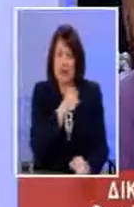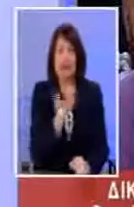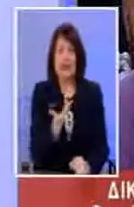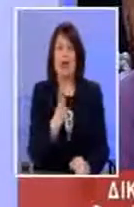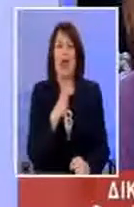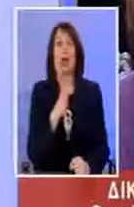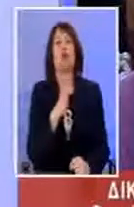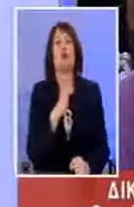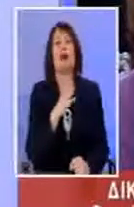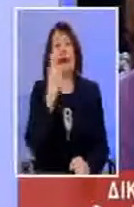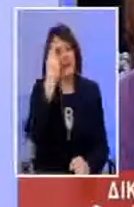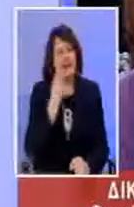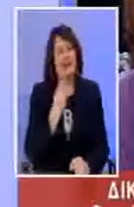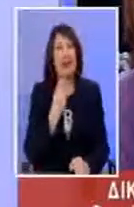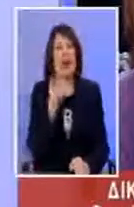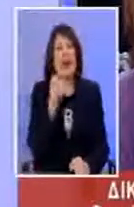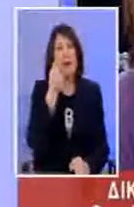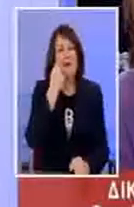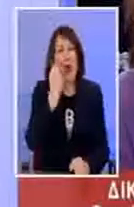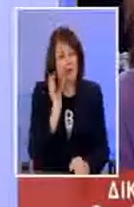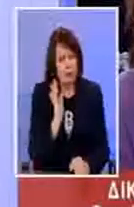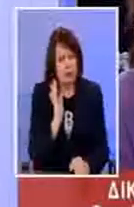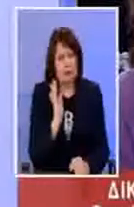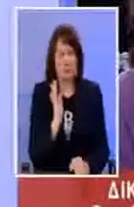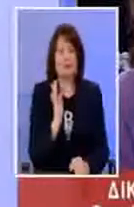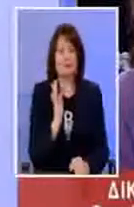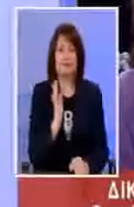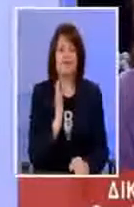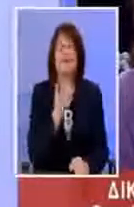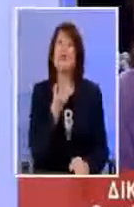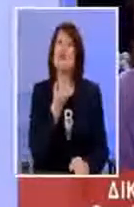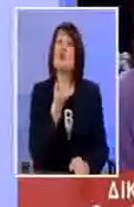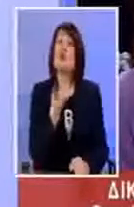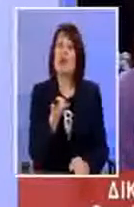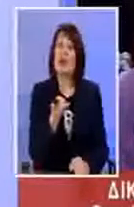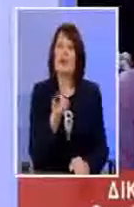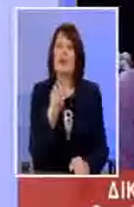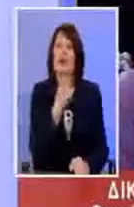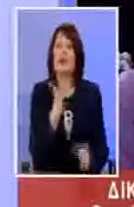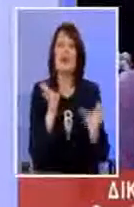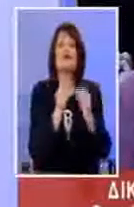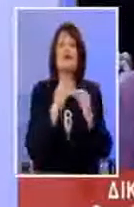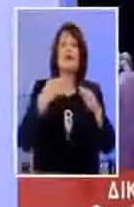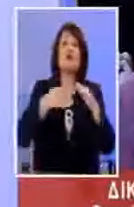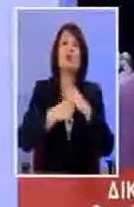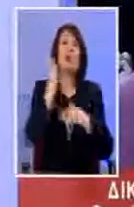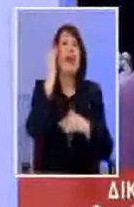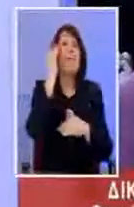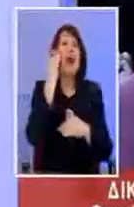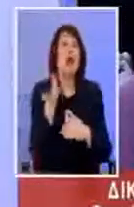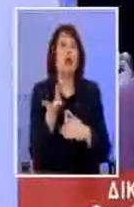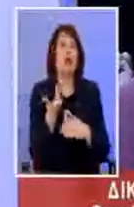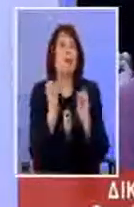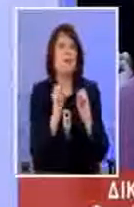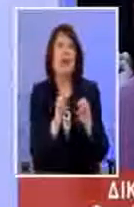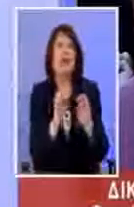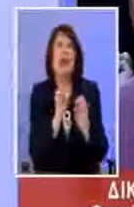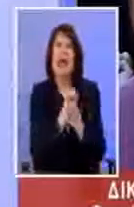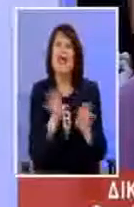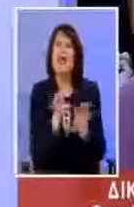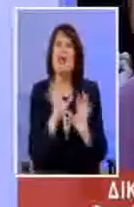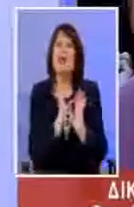άτομα τυφλά ή μερικώς βλέποντες, και λιγότερο στο κομμάτι της πρόσβασης στην πληροφορία ή στην ενημέρωση